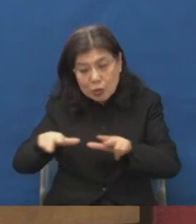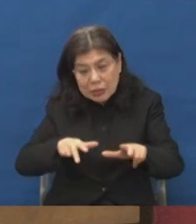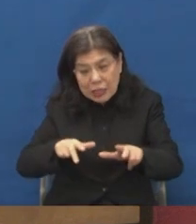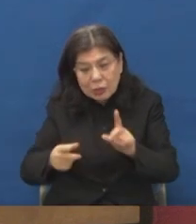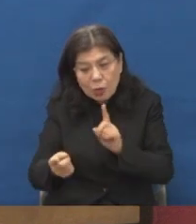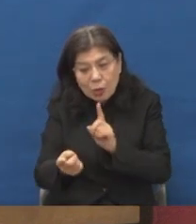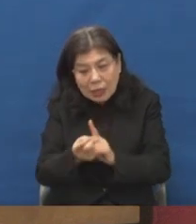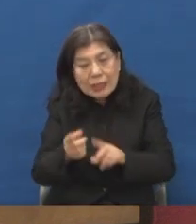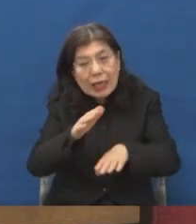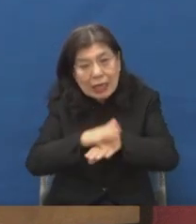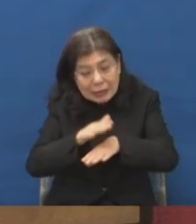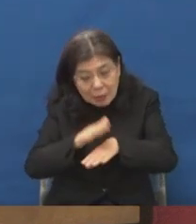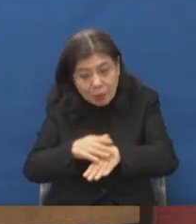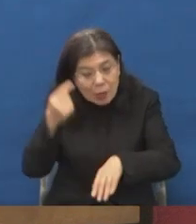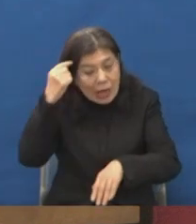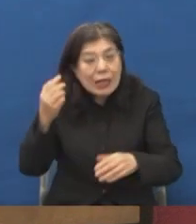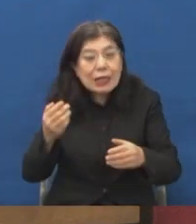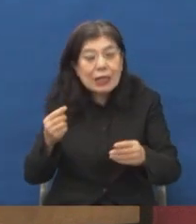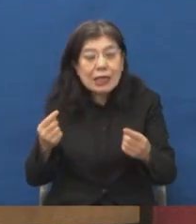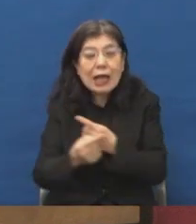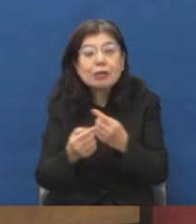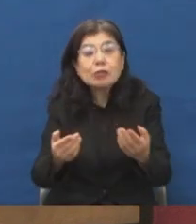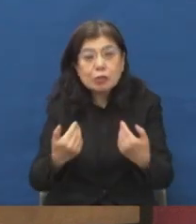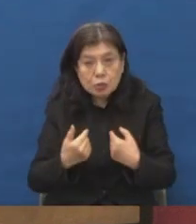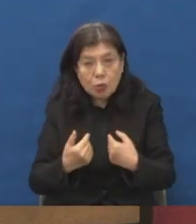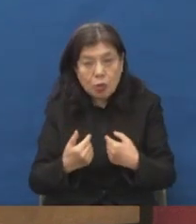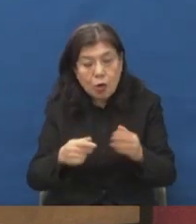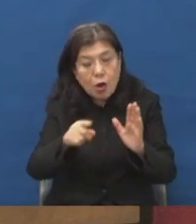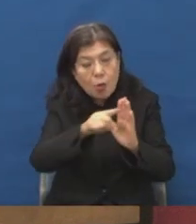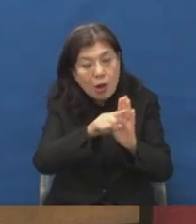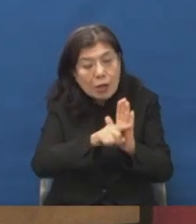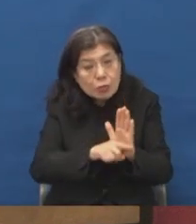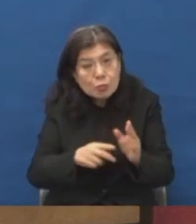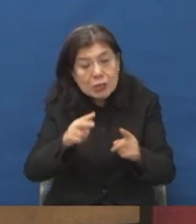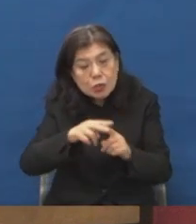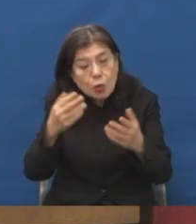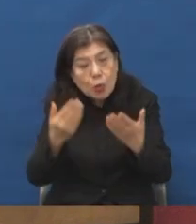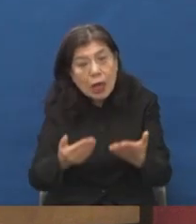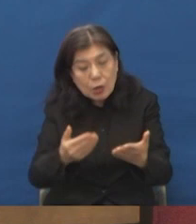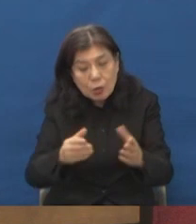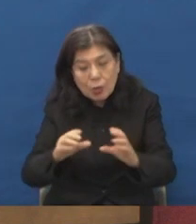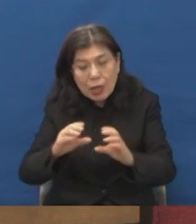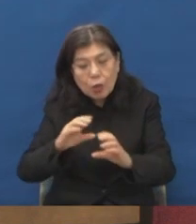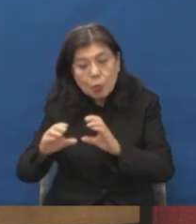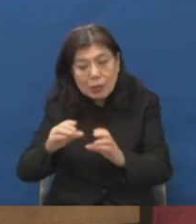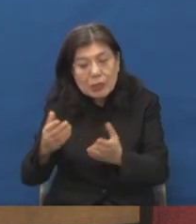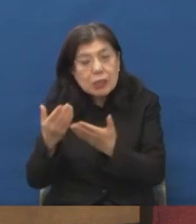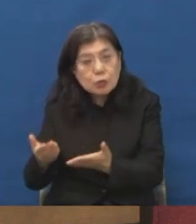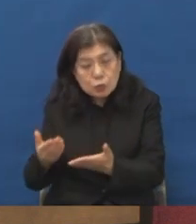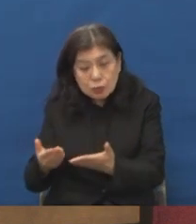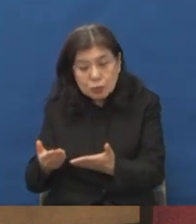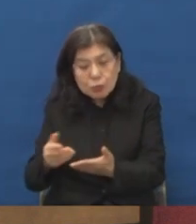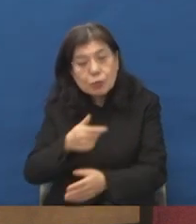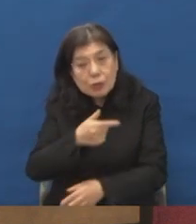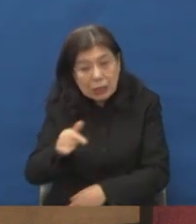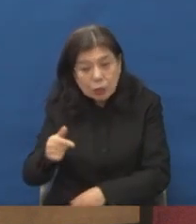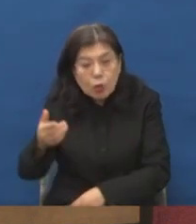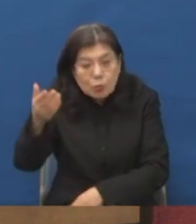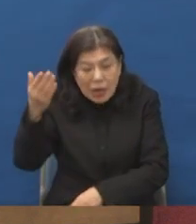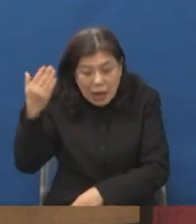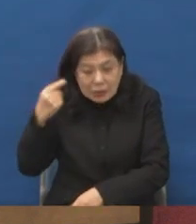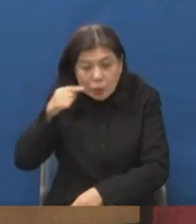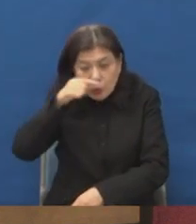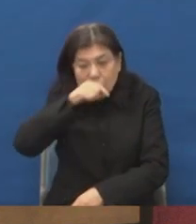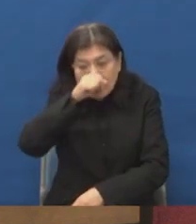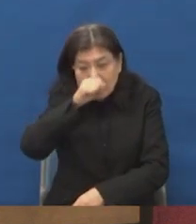ません。番組小学校やコミュニティスクールなど、古き良き京都の地域の形へのノスタ